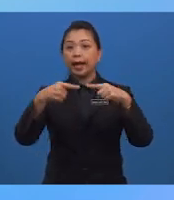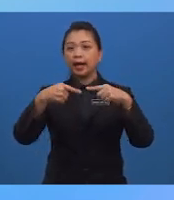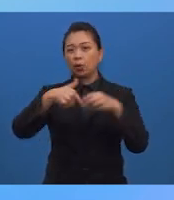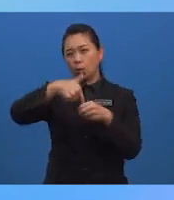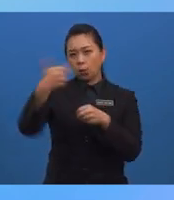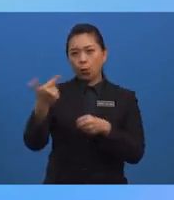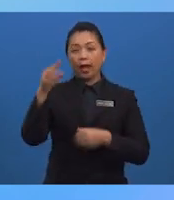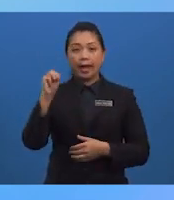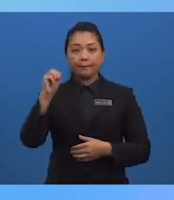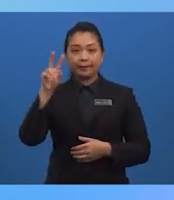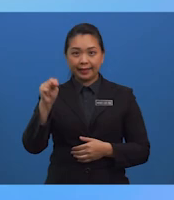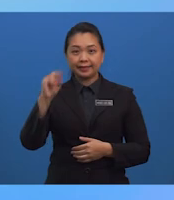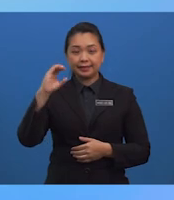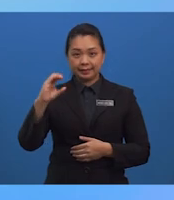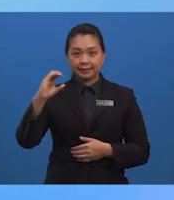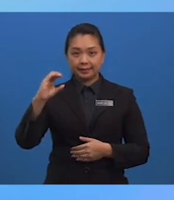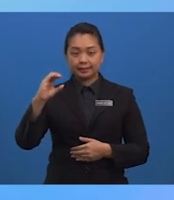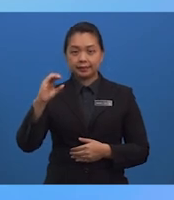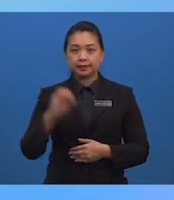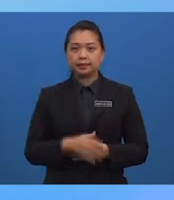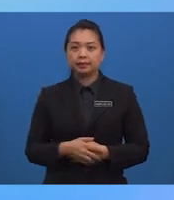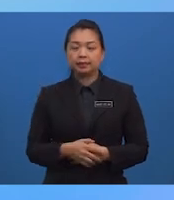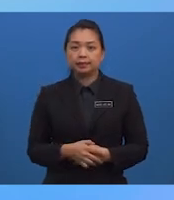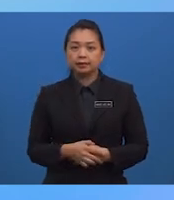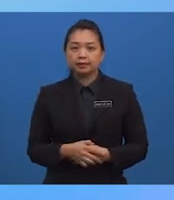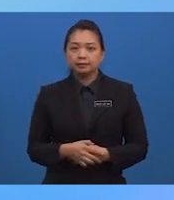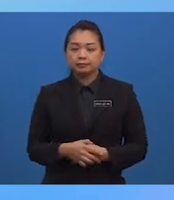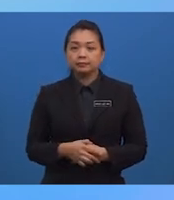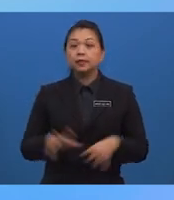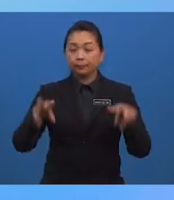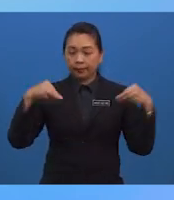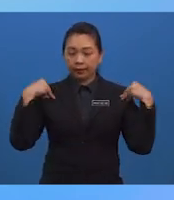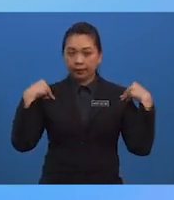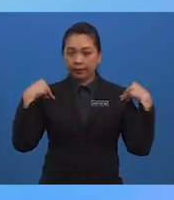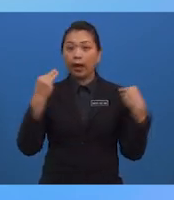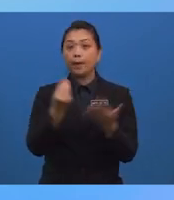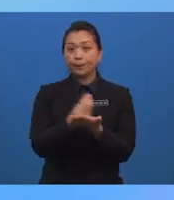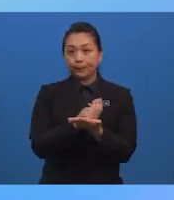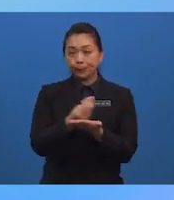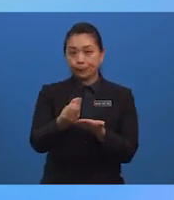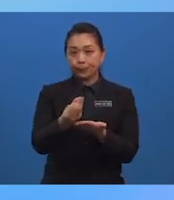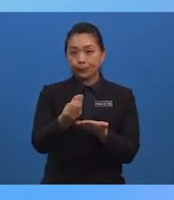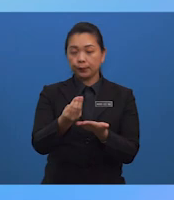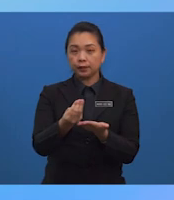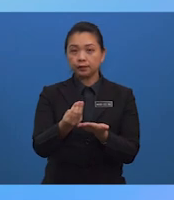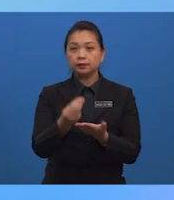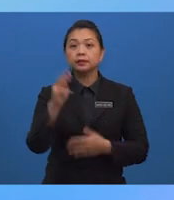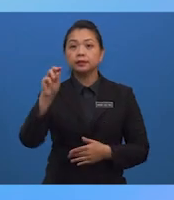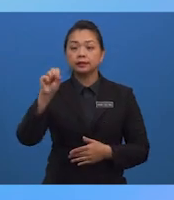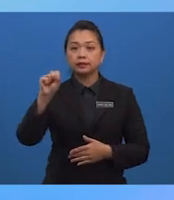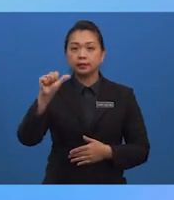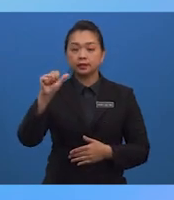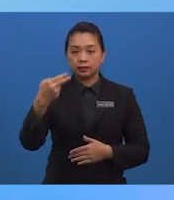MNC. Syarikat asing MNC memiliki modal yang besar mampu membeli saham